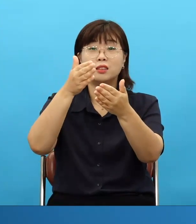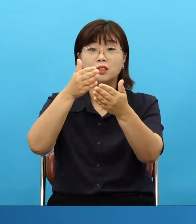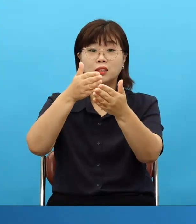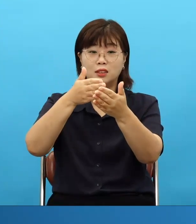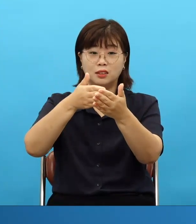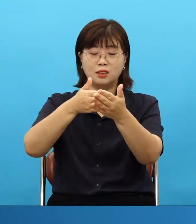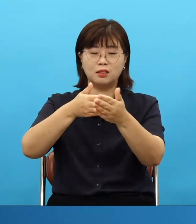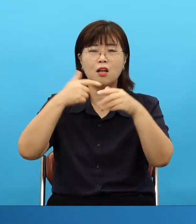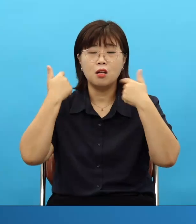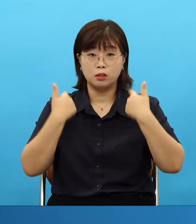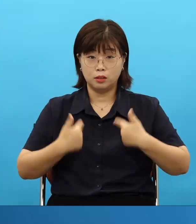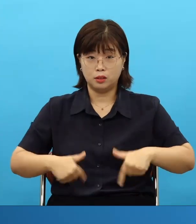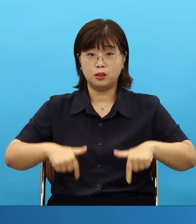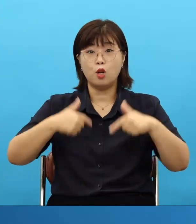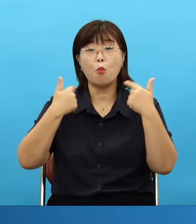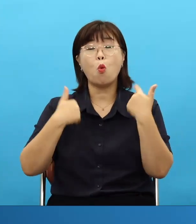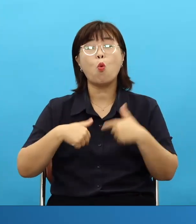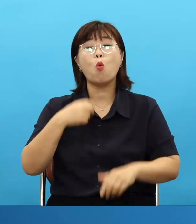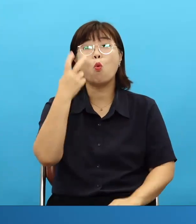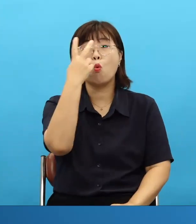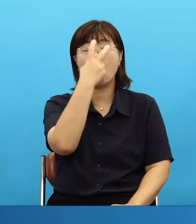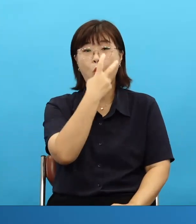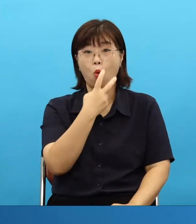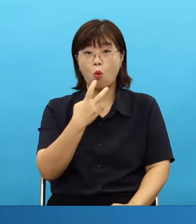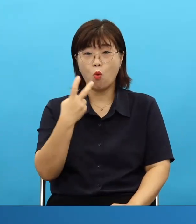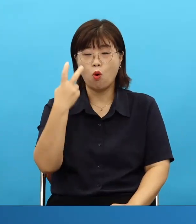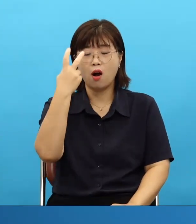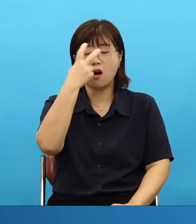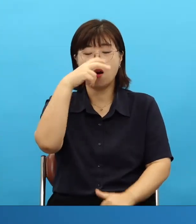날아가기까지 늘